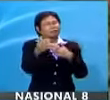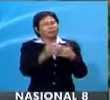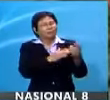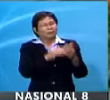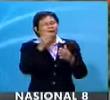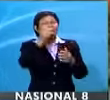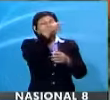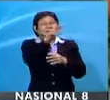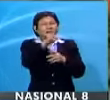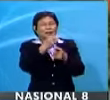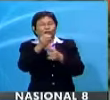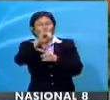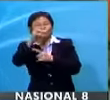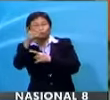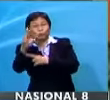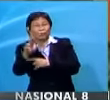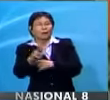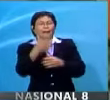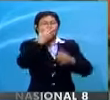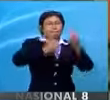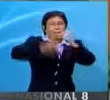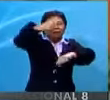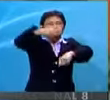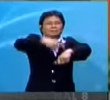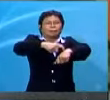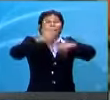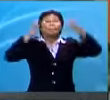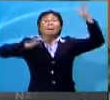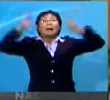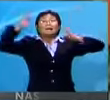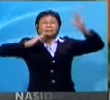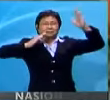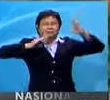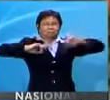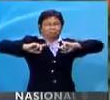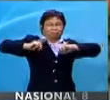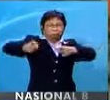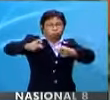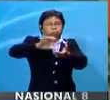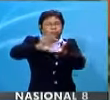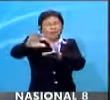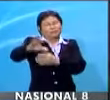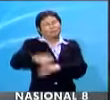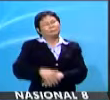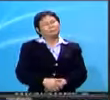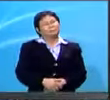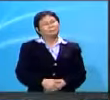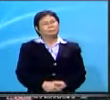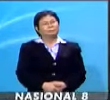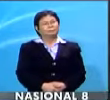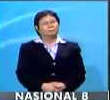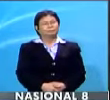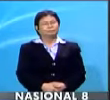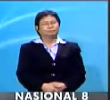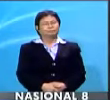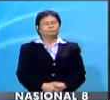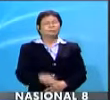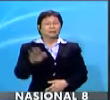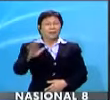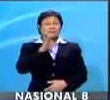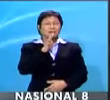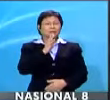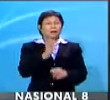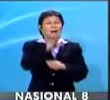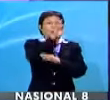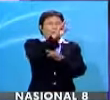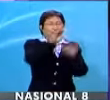Malay J time Malaysia they will get this price tambah Meo shahril